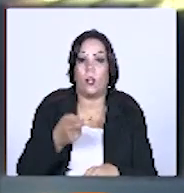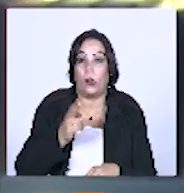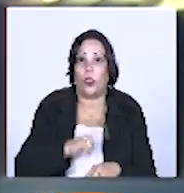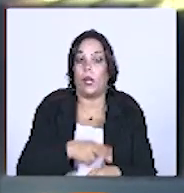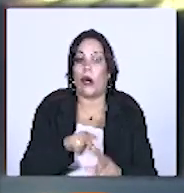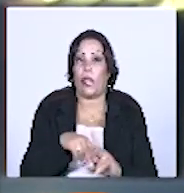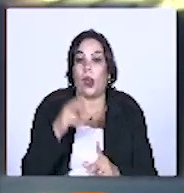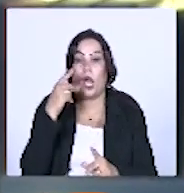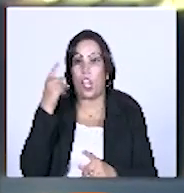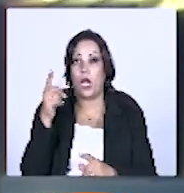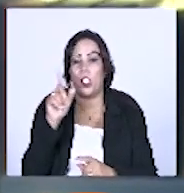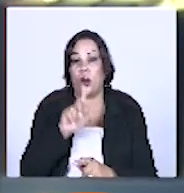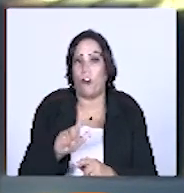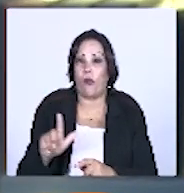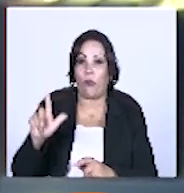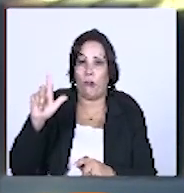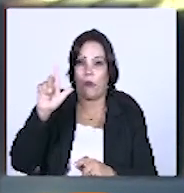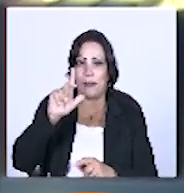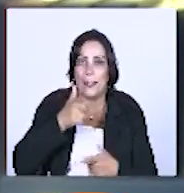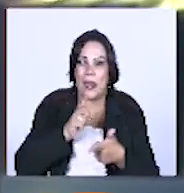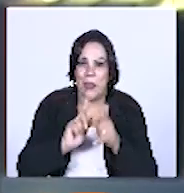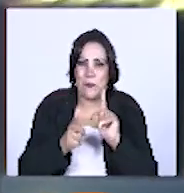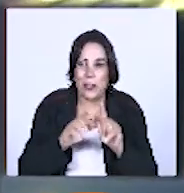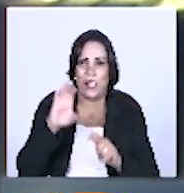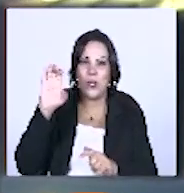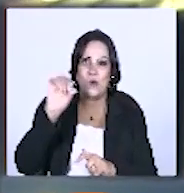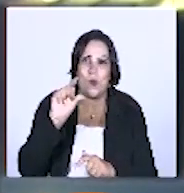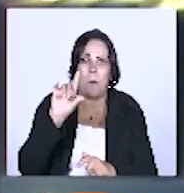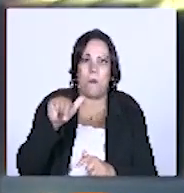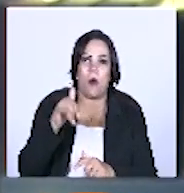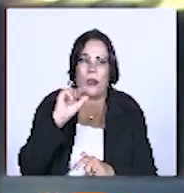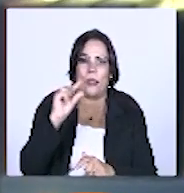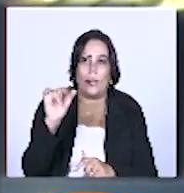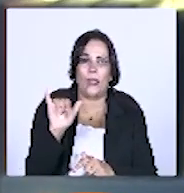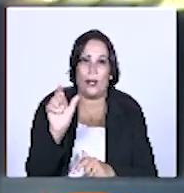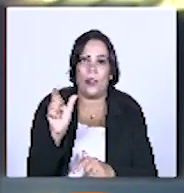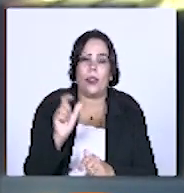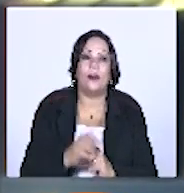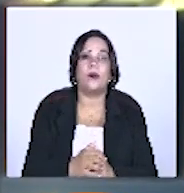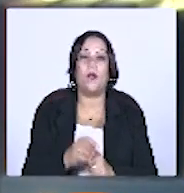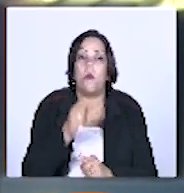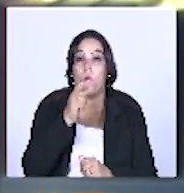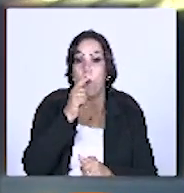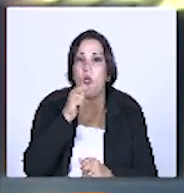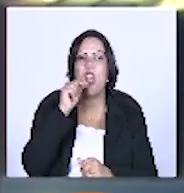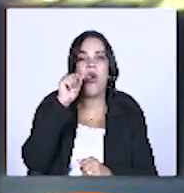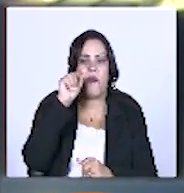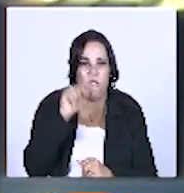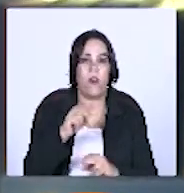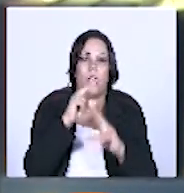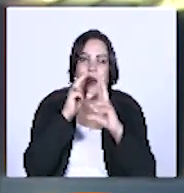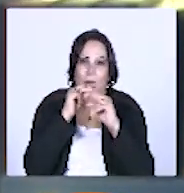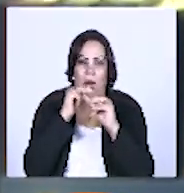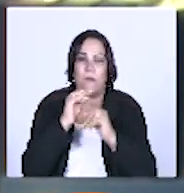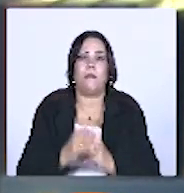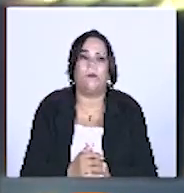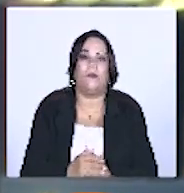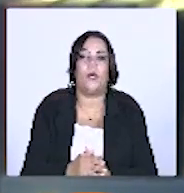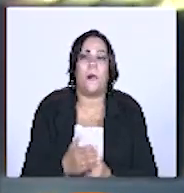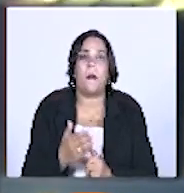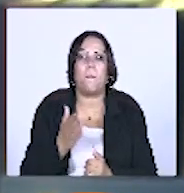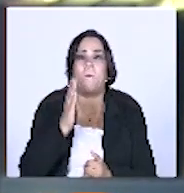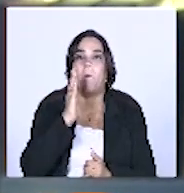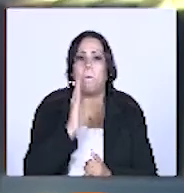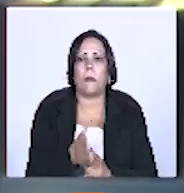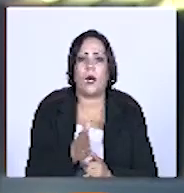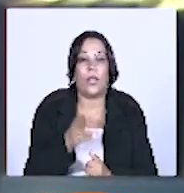الاخر الرئيس الامريكي جو بايدن قال لك في كلام ما بين